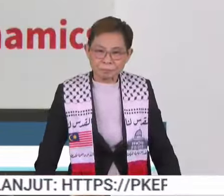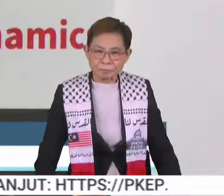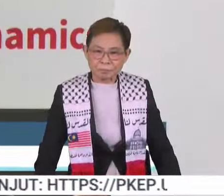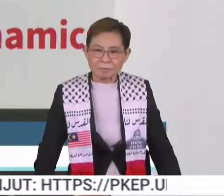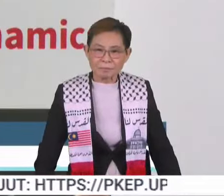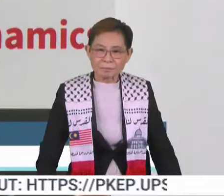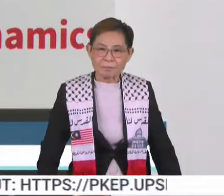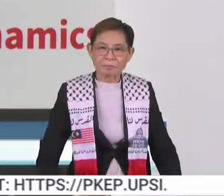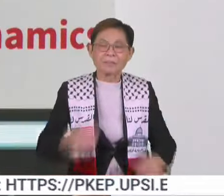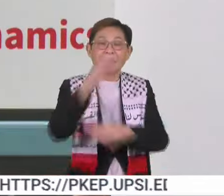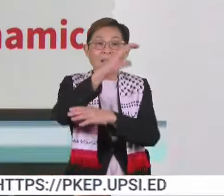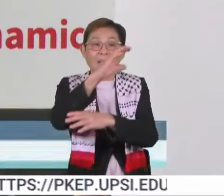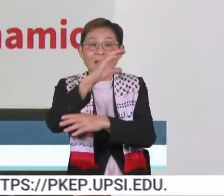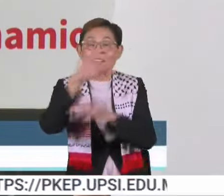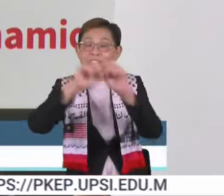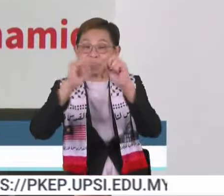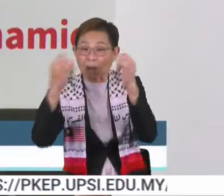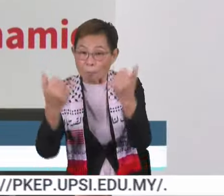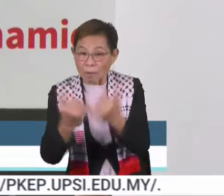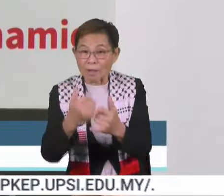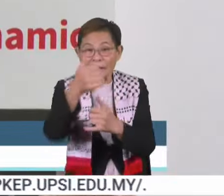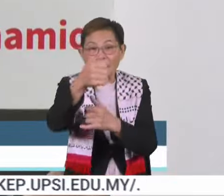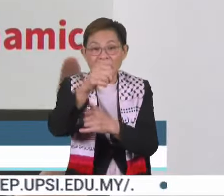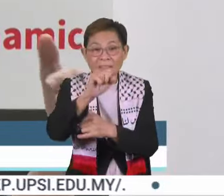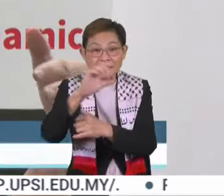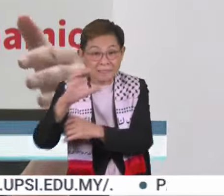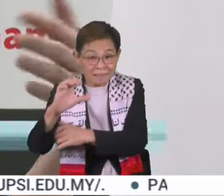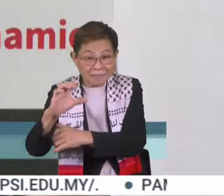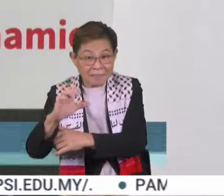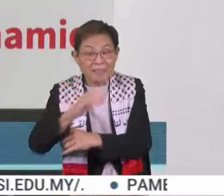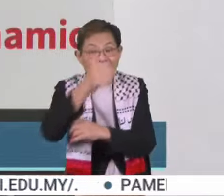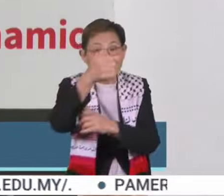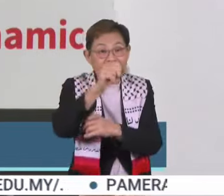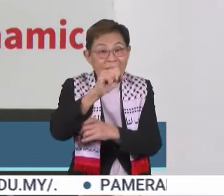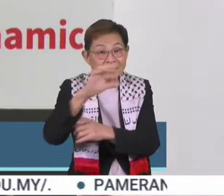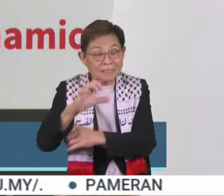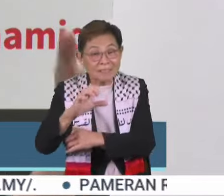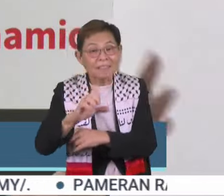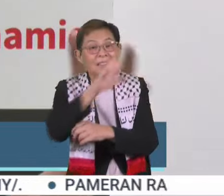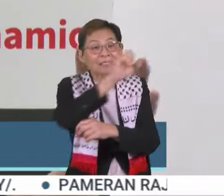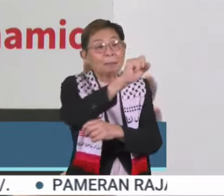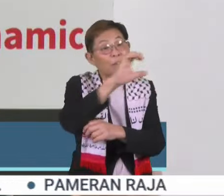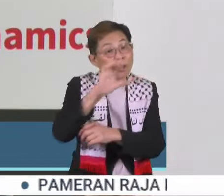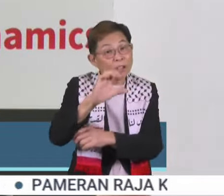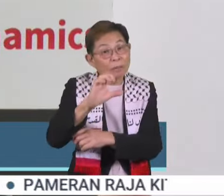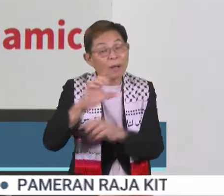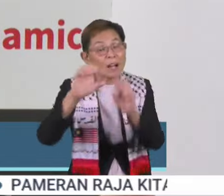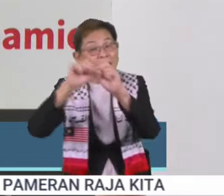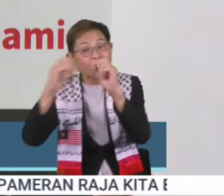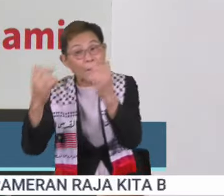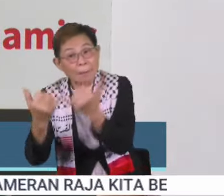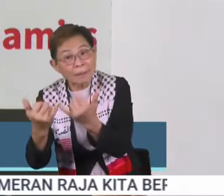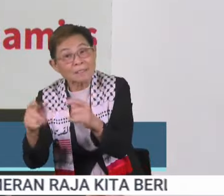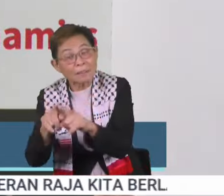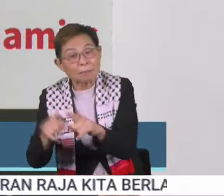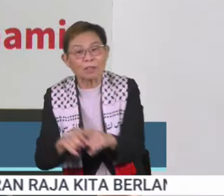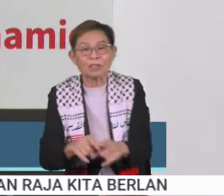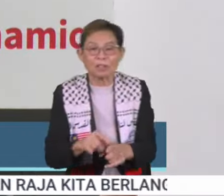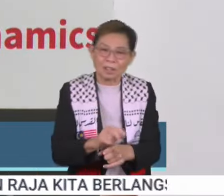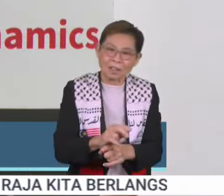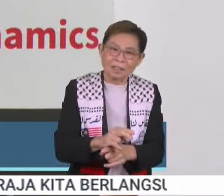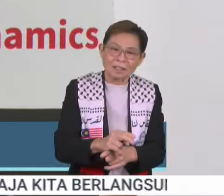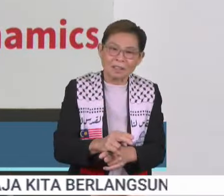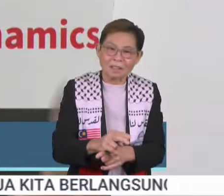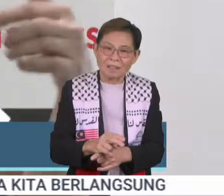This company from town, ASE is a semiconductor company, is similar to Unisem and